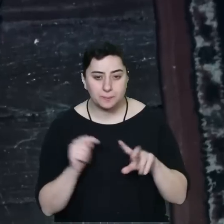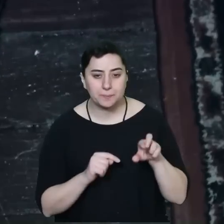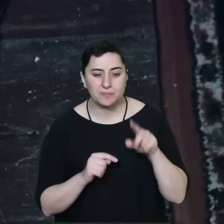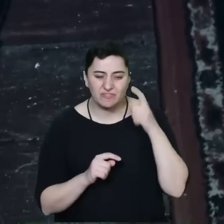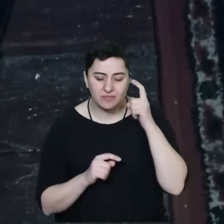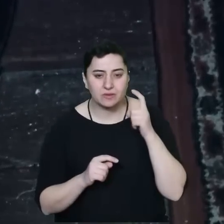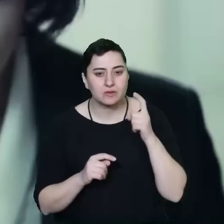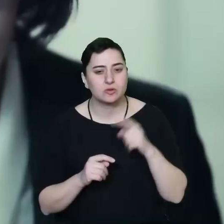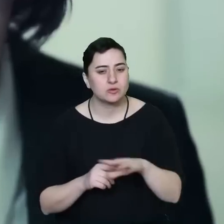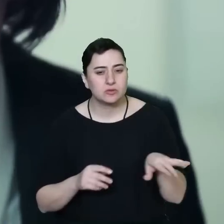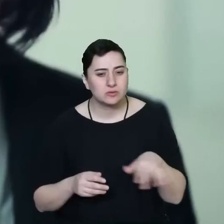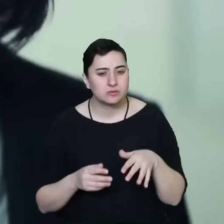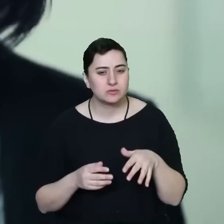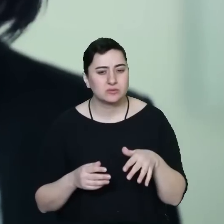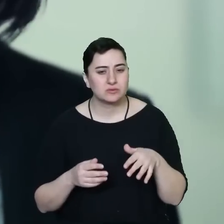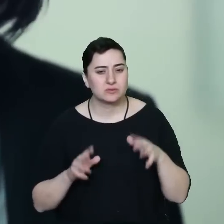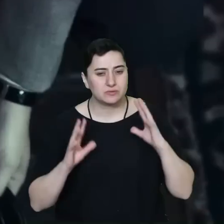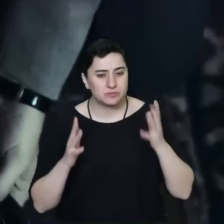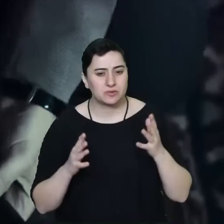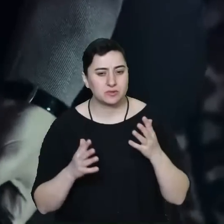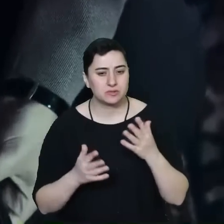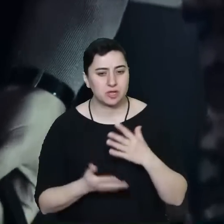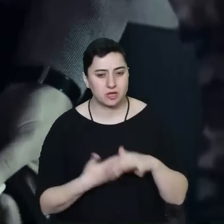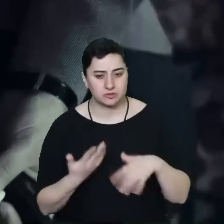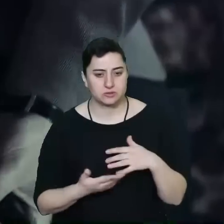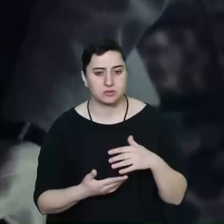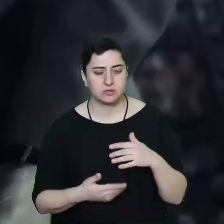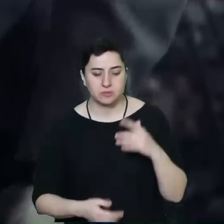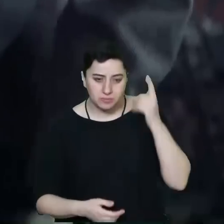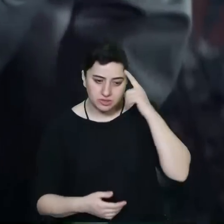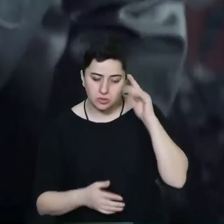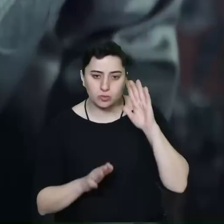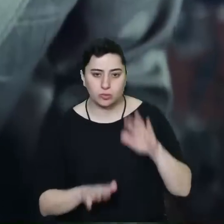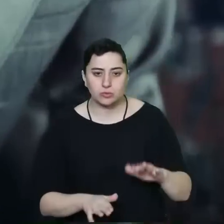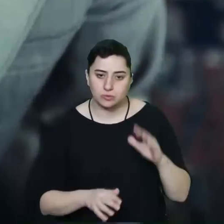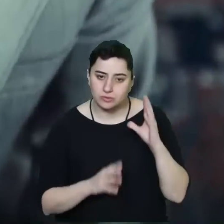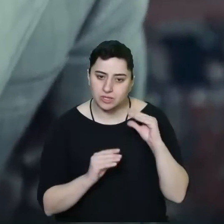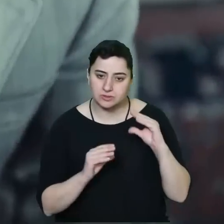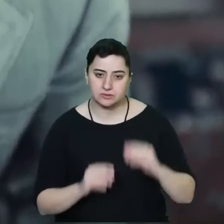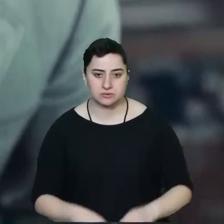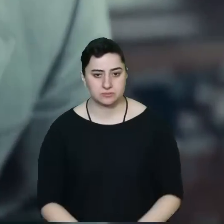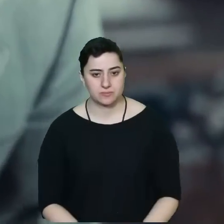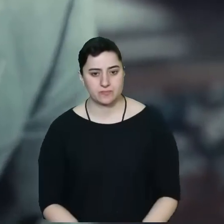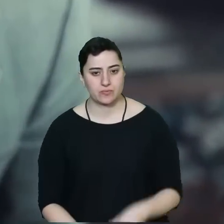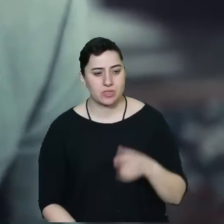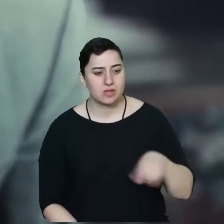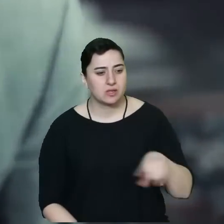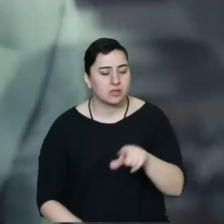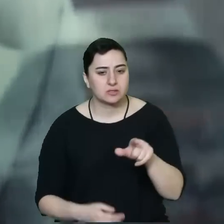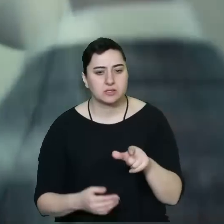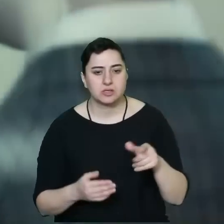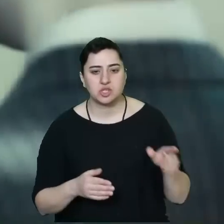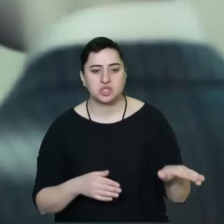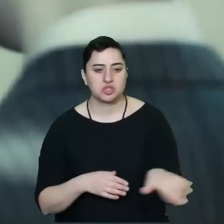kuruntu, rutubet ve ukalalıklarla dolu bir debdebe. Başına koyduğun yastık. Bir yılan sürünerek